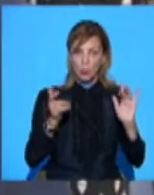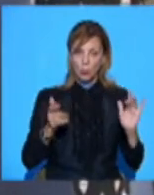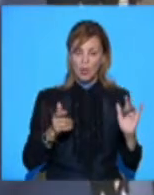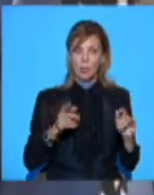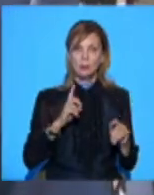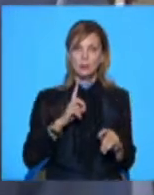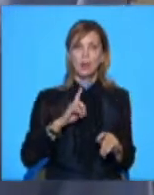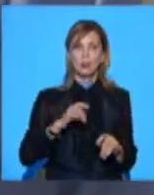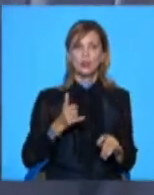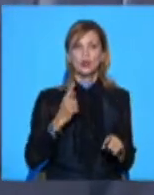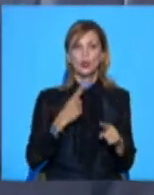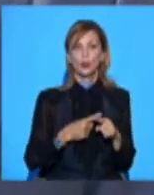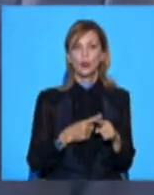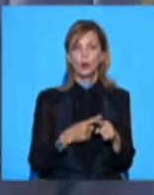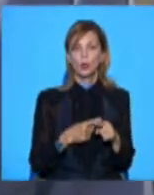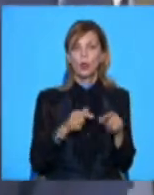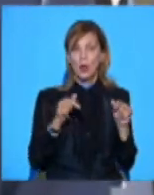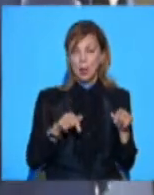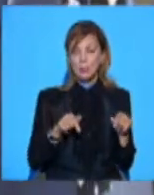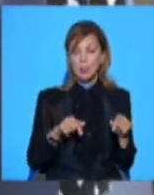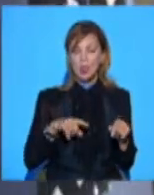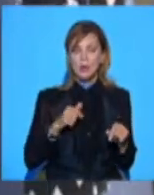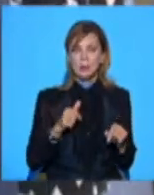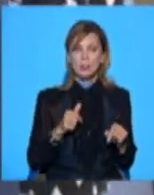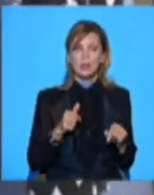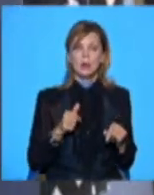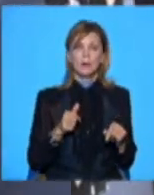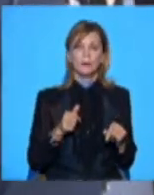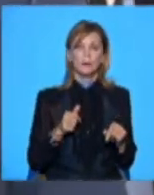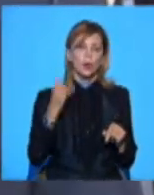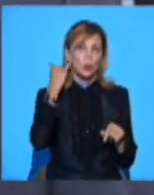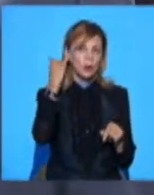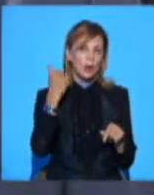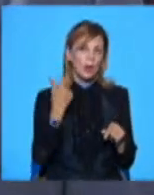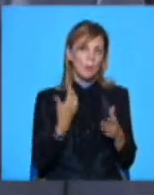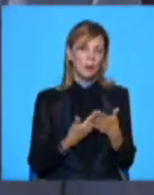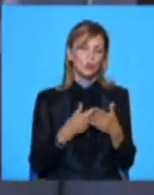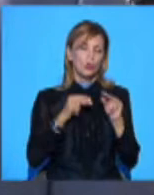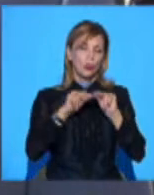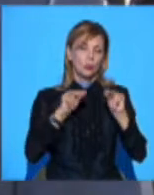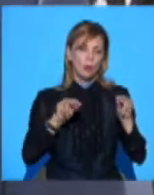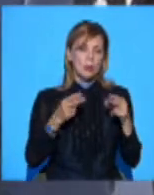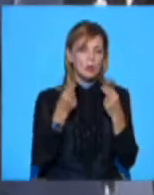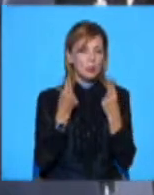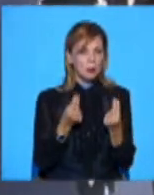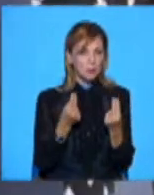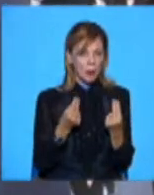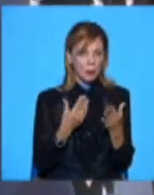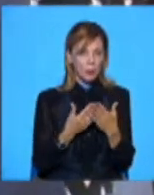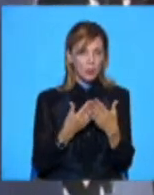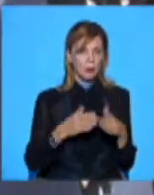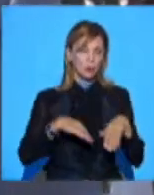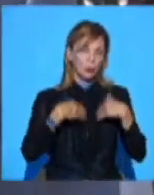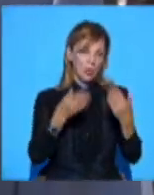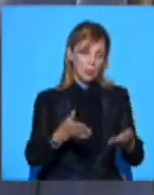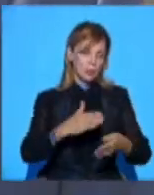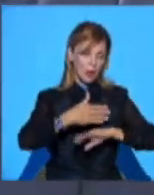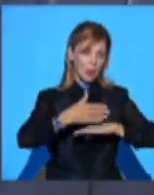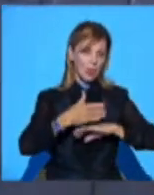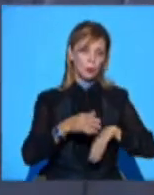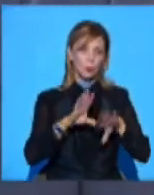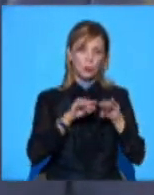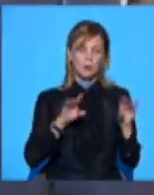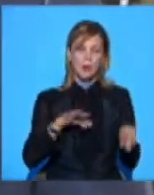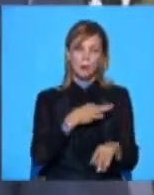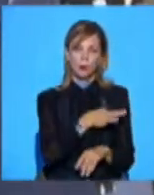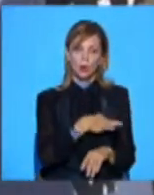și cu acest lucru. E vorba de o educație cât mai bună, a le pune la dispoziție aceste device-uri, dacă vreți, cât mai